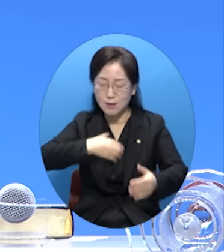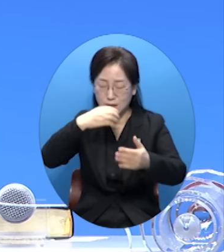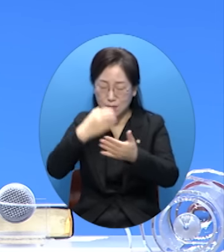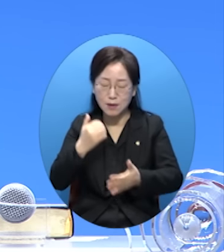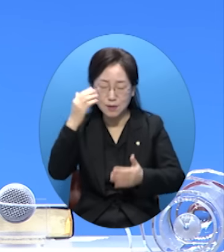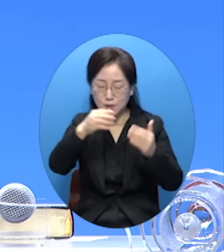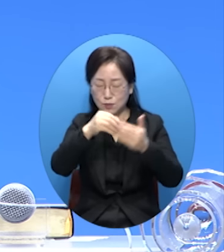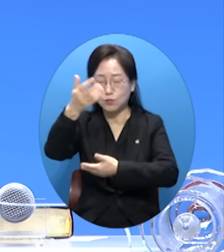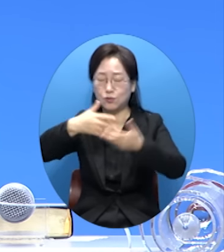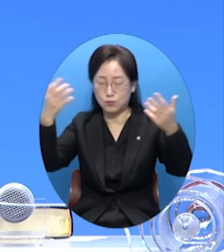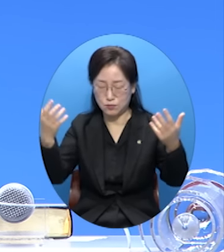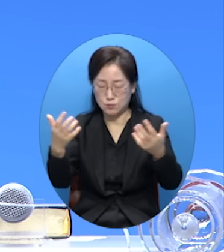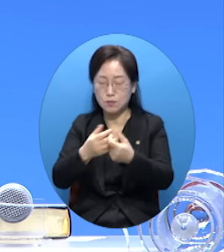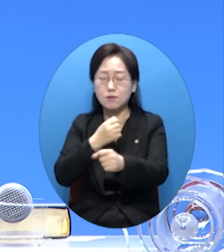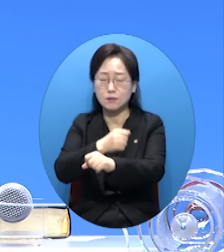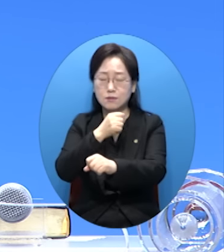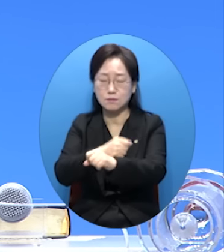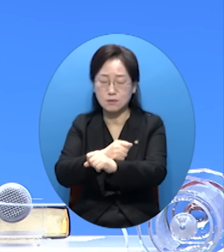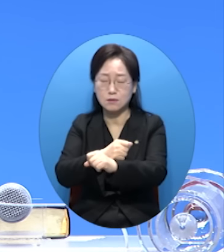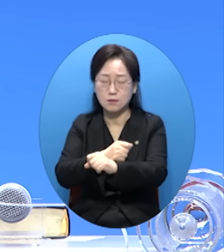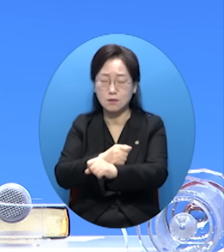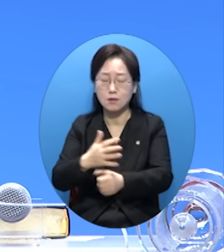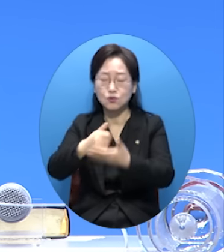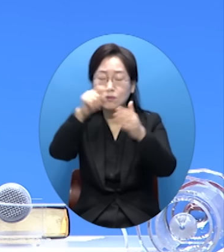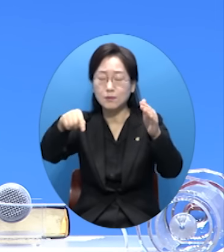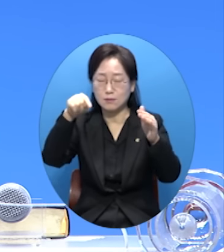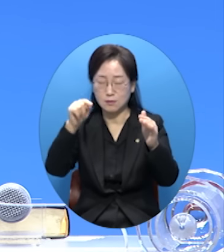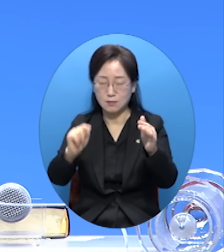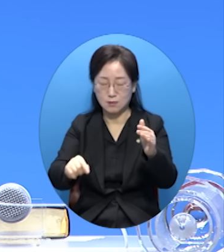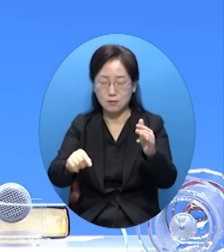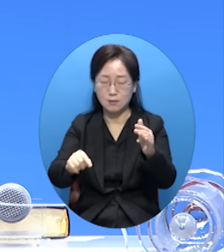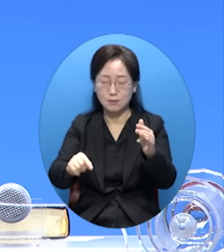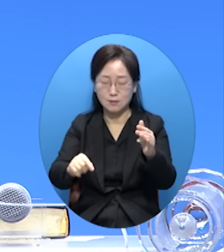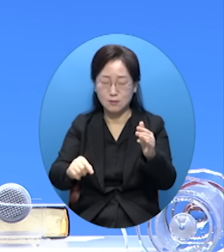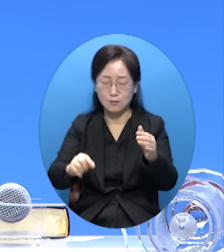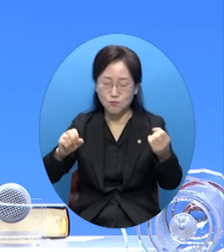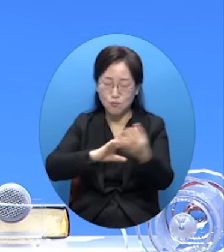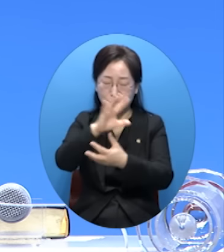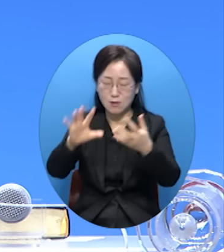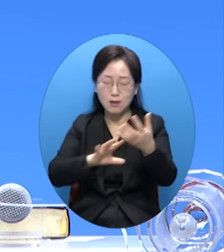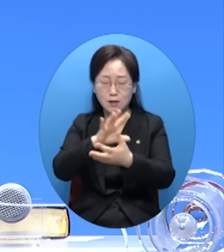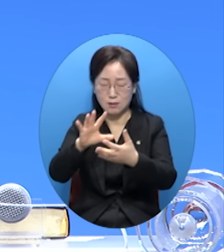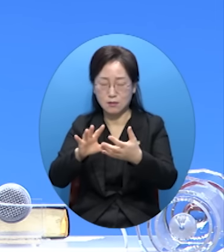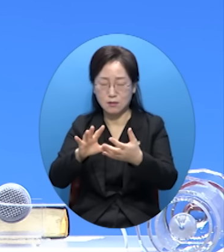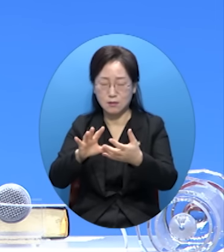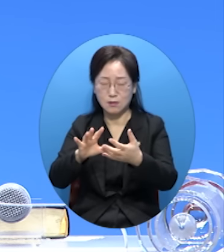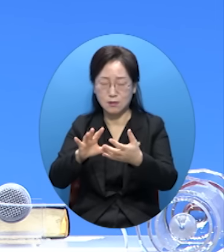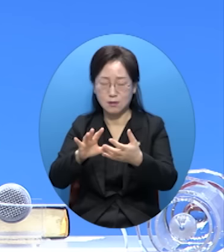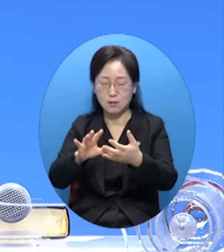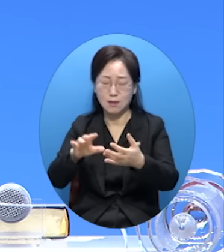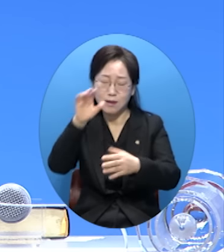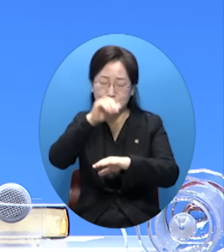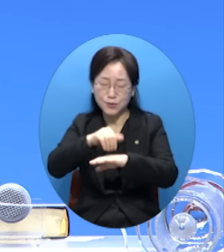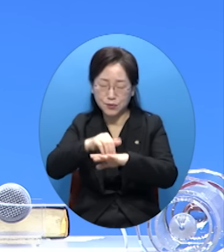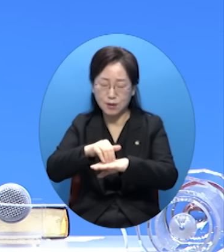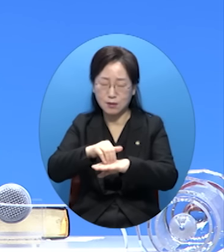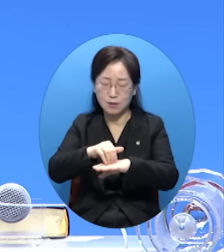인도를 통해 충만하게 하심이, 주님 안에서 환난과 연단을